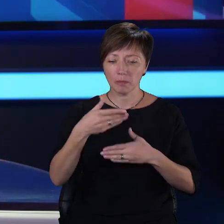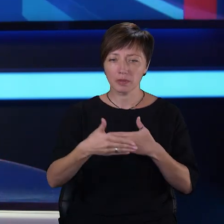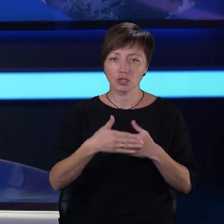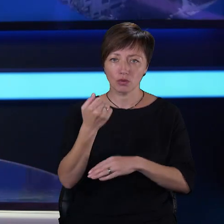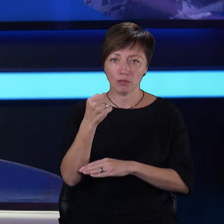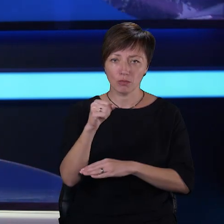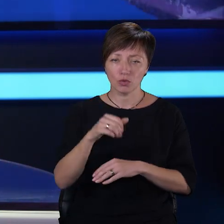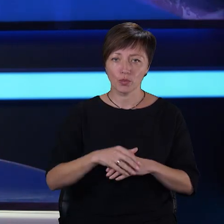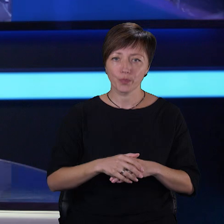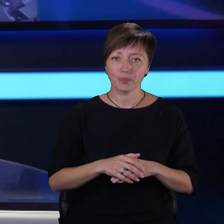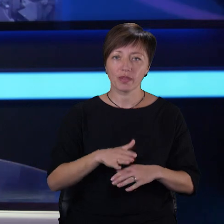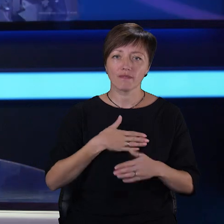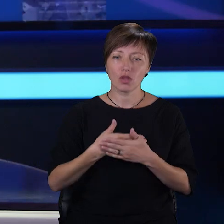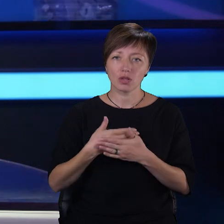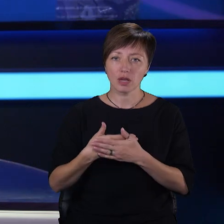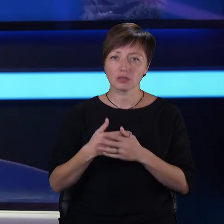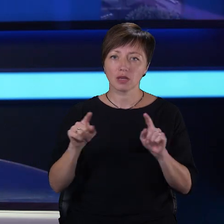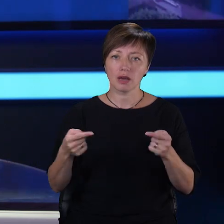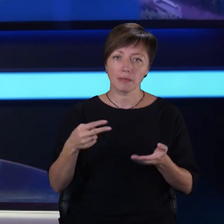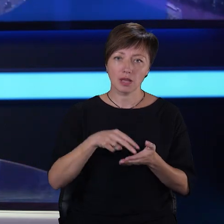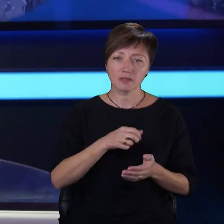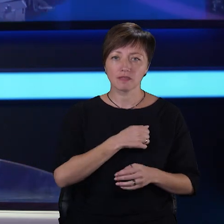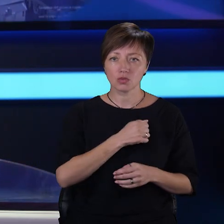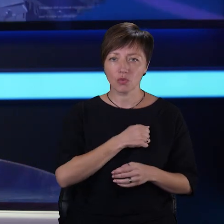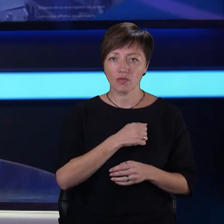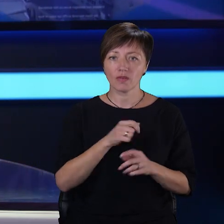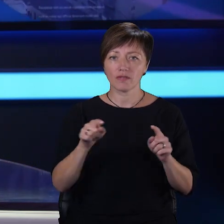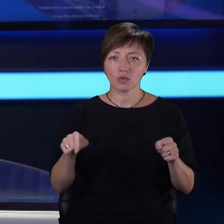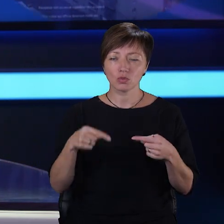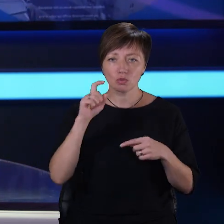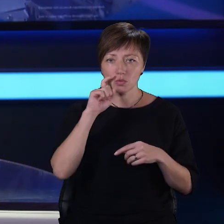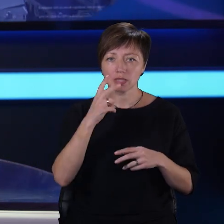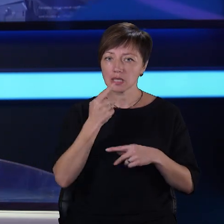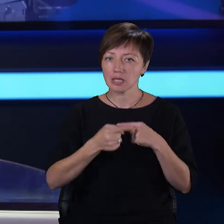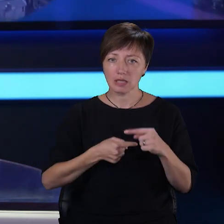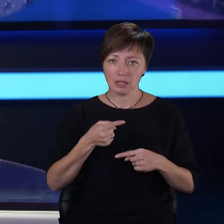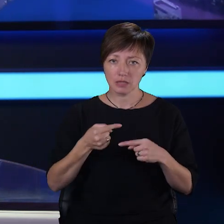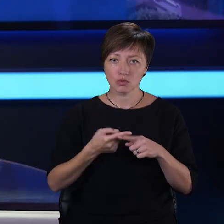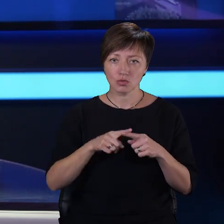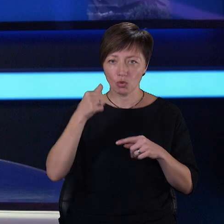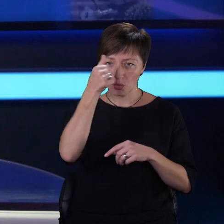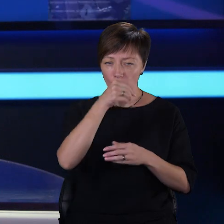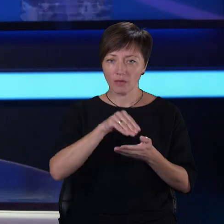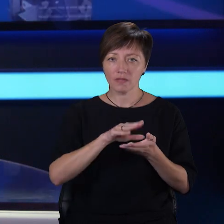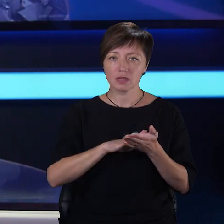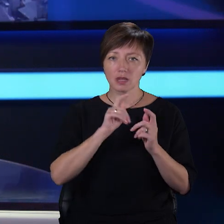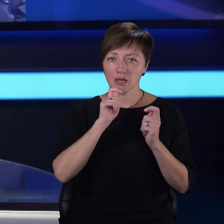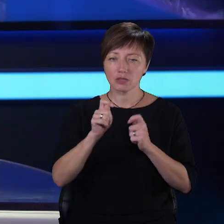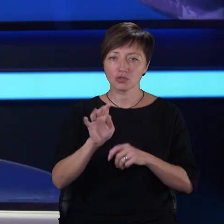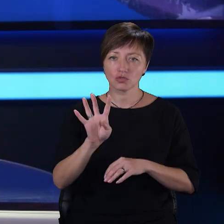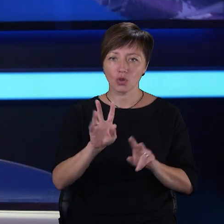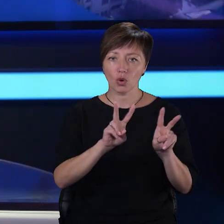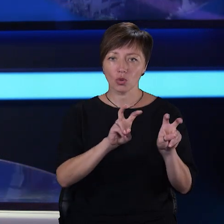наближають перемогу. Волонтерством, реабілітацією військових, відродженням українських традицій. Цього року відзнаки вручили в